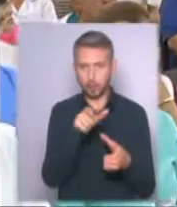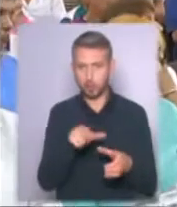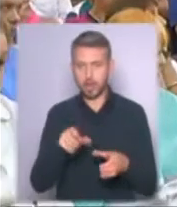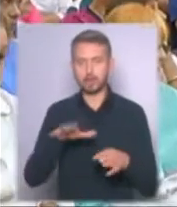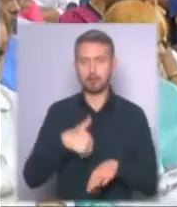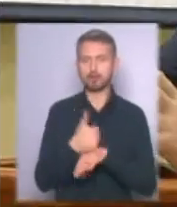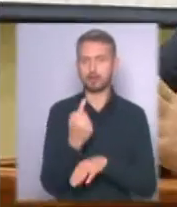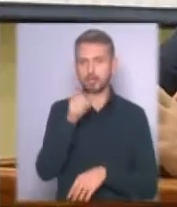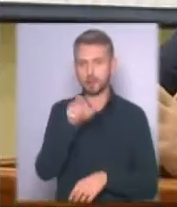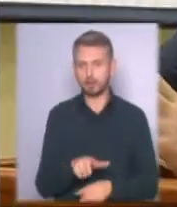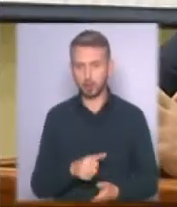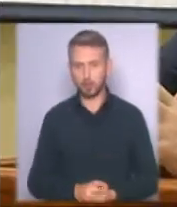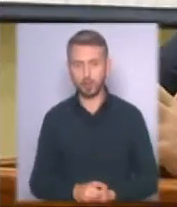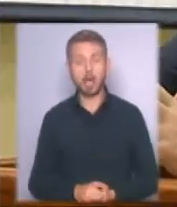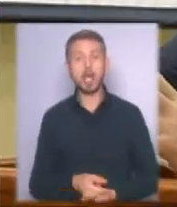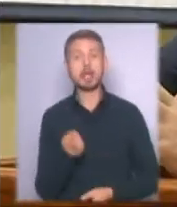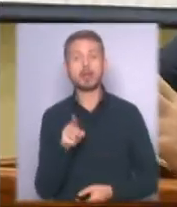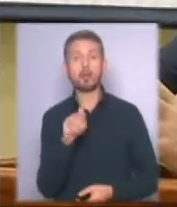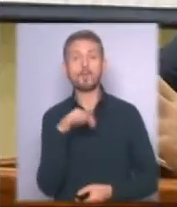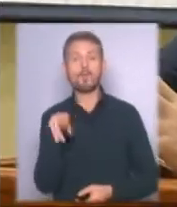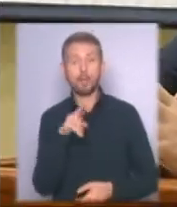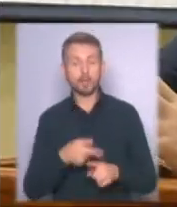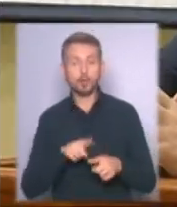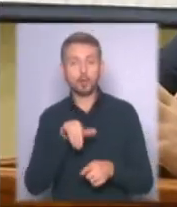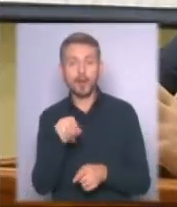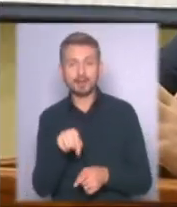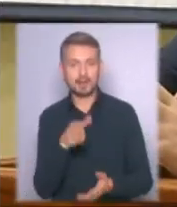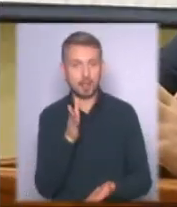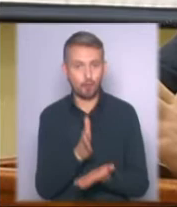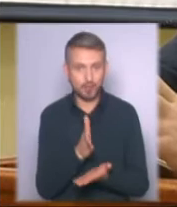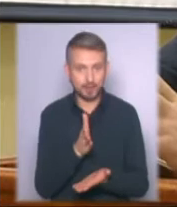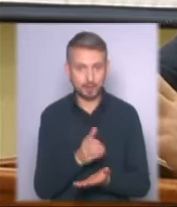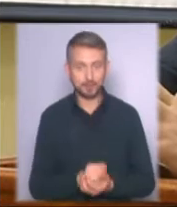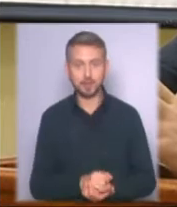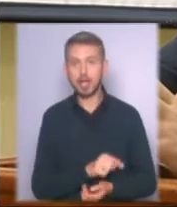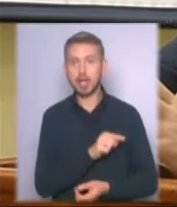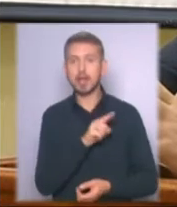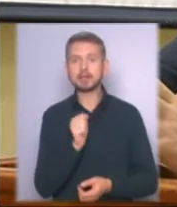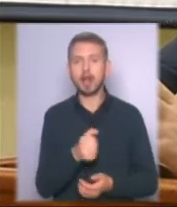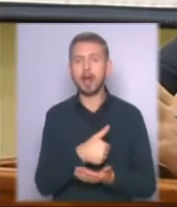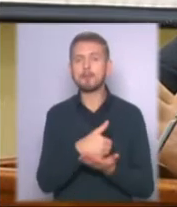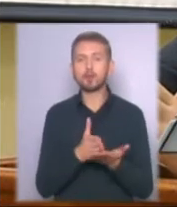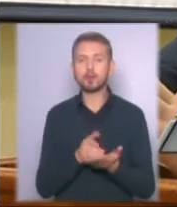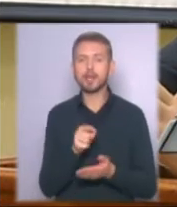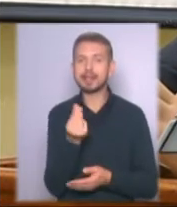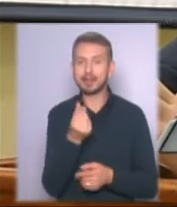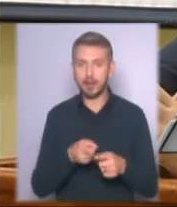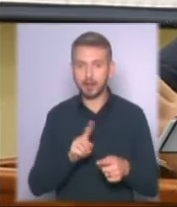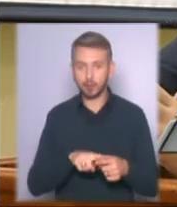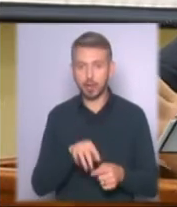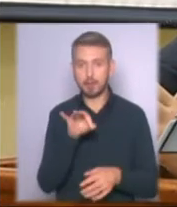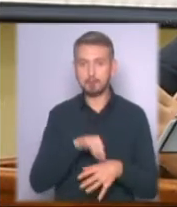одним керівником. Зато фонд, який у вас тут знаходиться, за обслуговування тих грошей, які